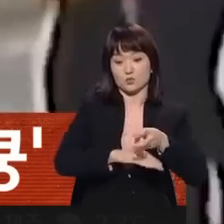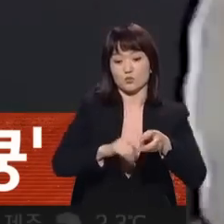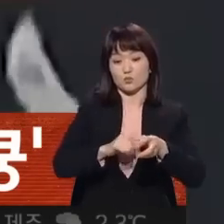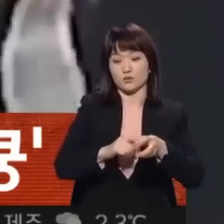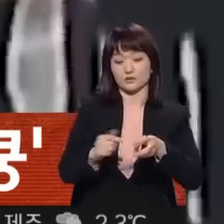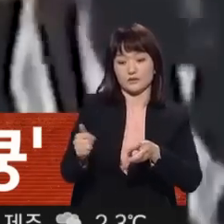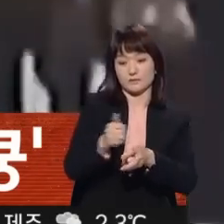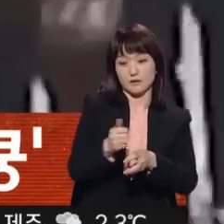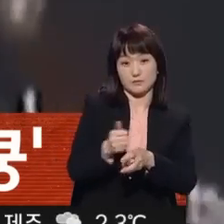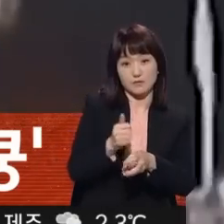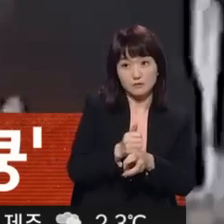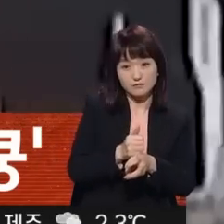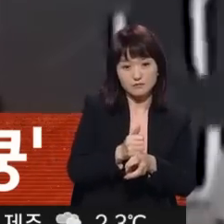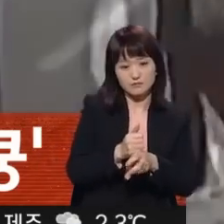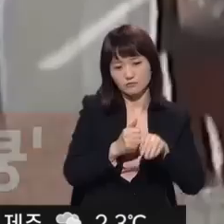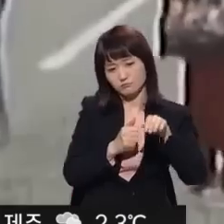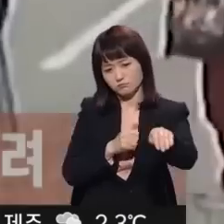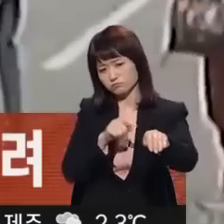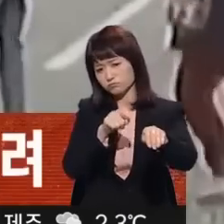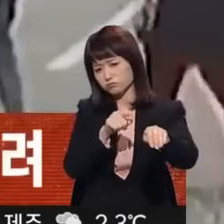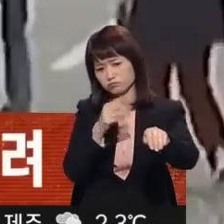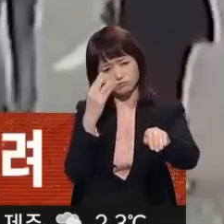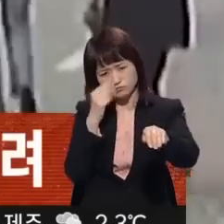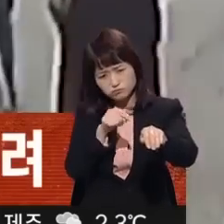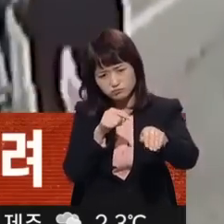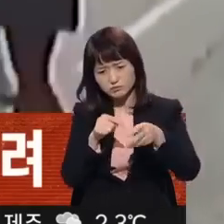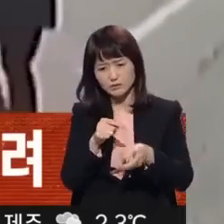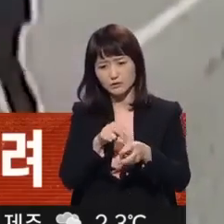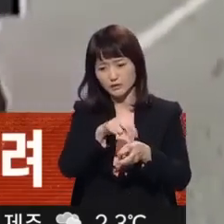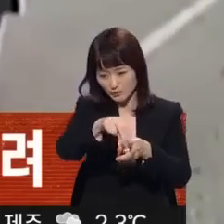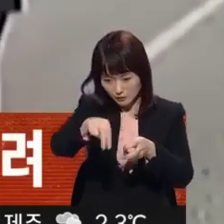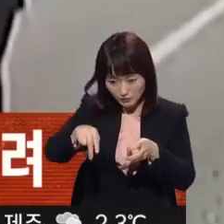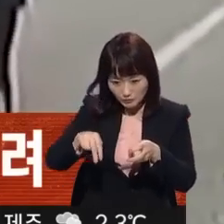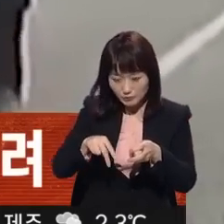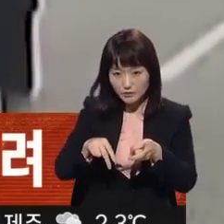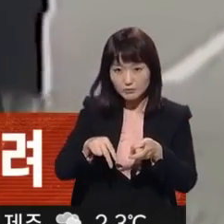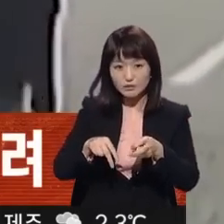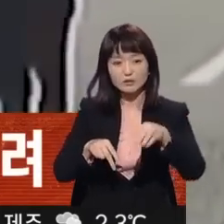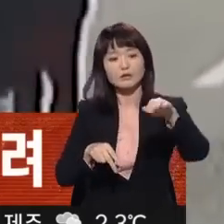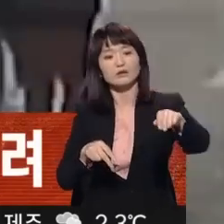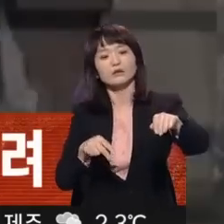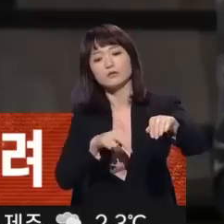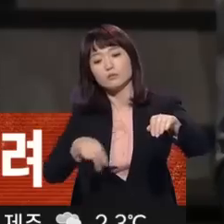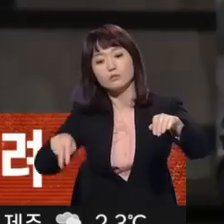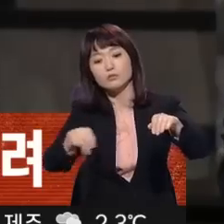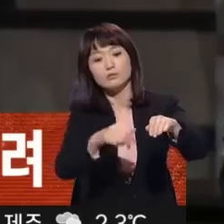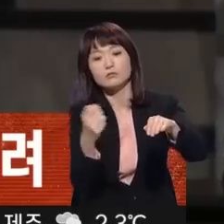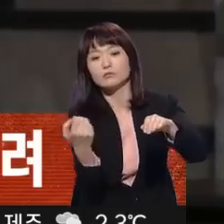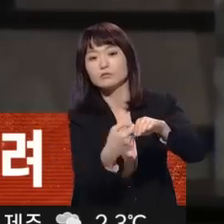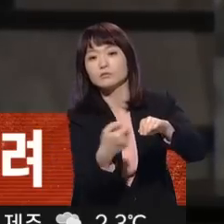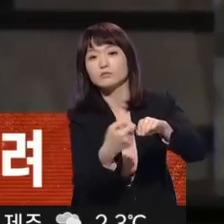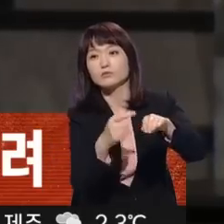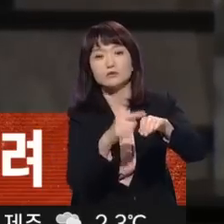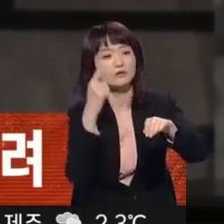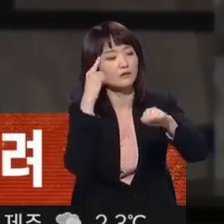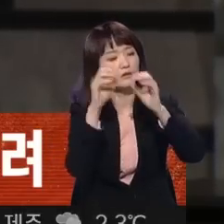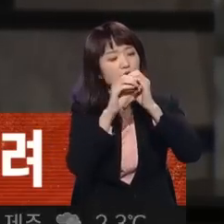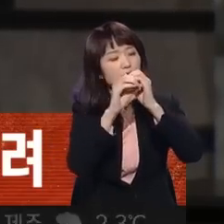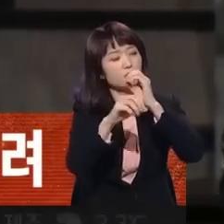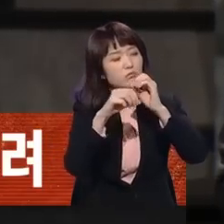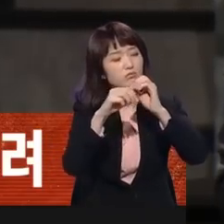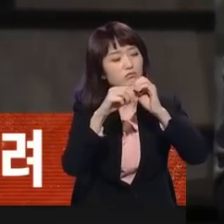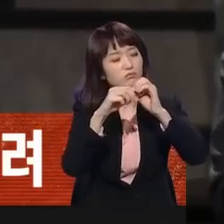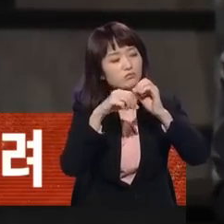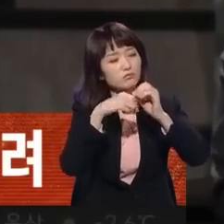있던 관계자들이 차 너무 이상하다. 일단 내리자. 그래서 내린 거예요. 그러고 이렇게 똑똑똑똑 해봤는데 보니까 운전자가 의식을 잃고 쓰러져